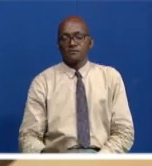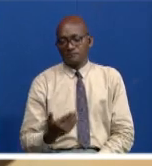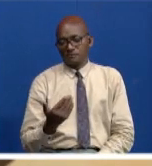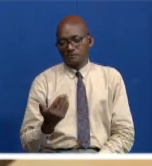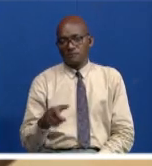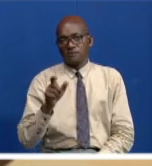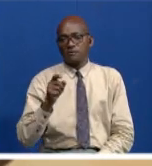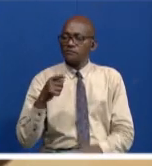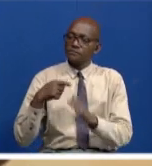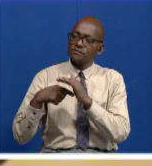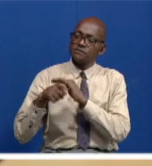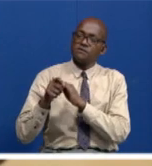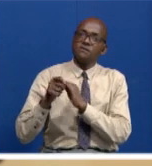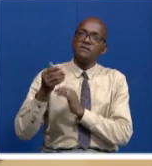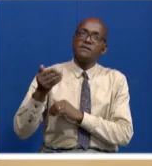wak